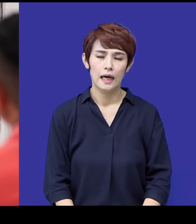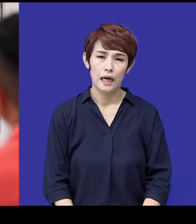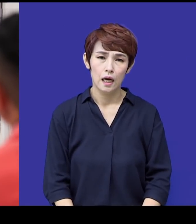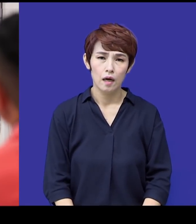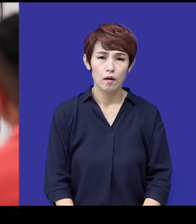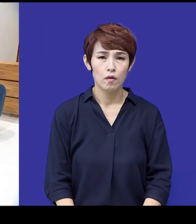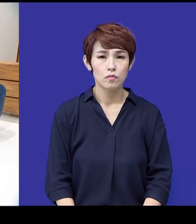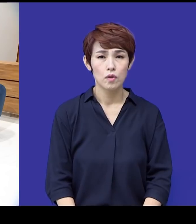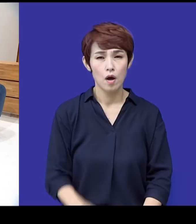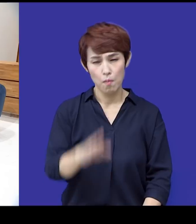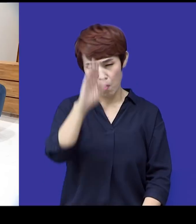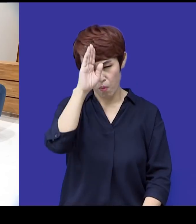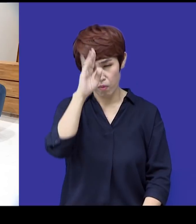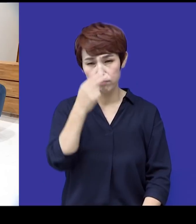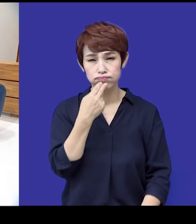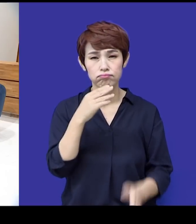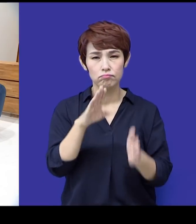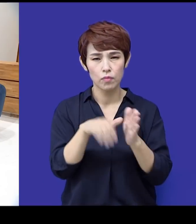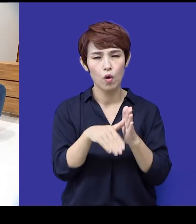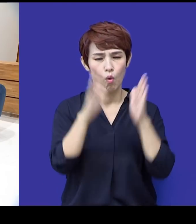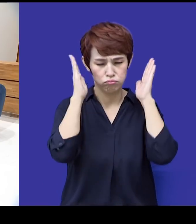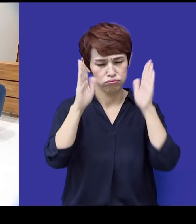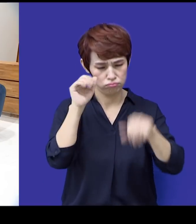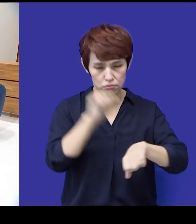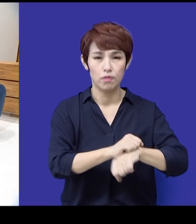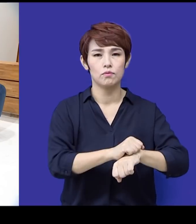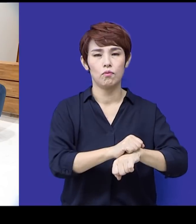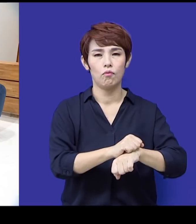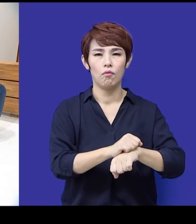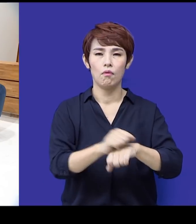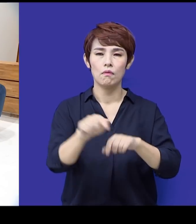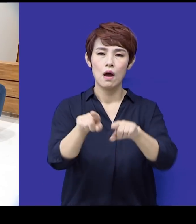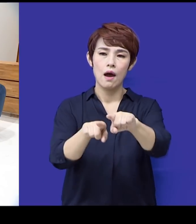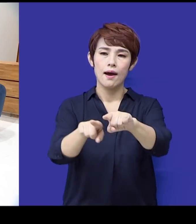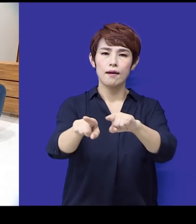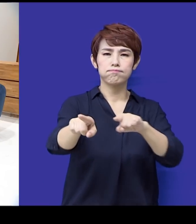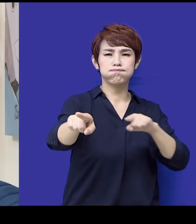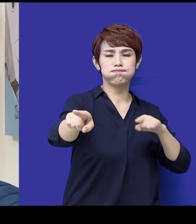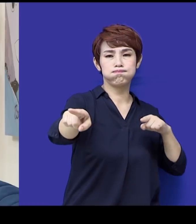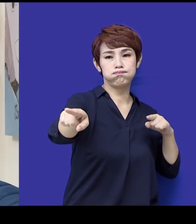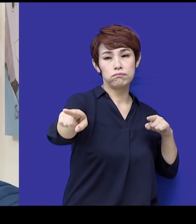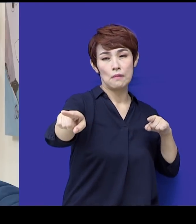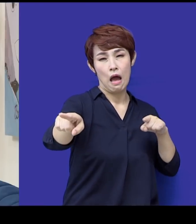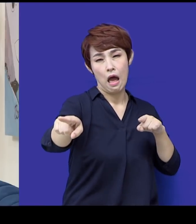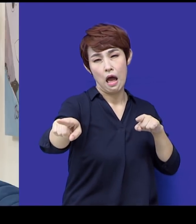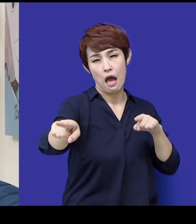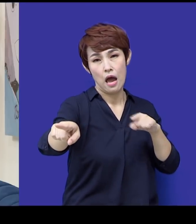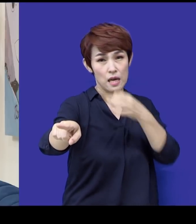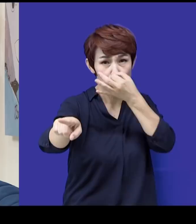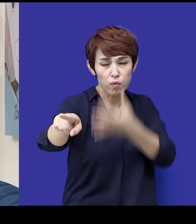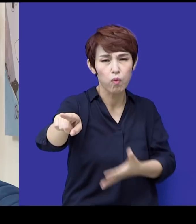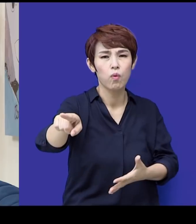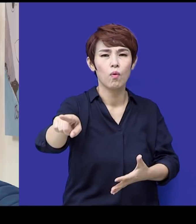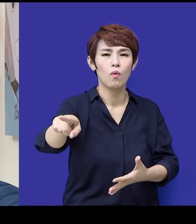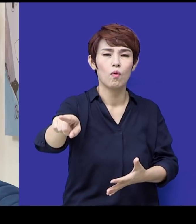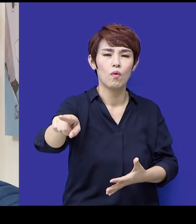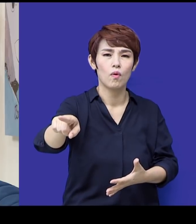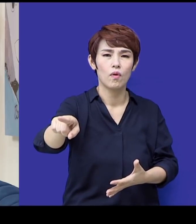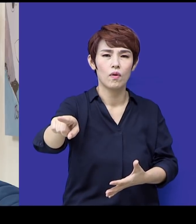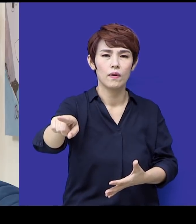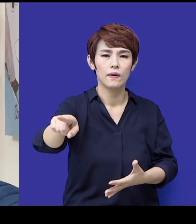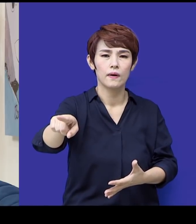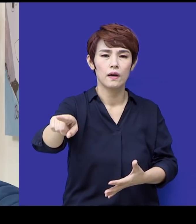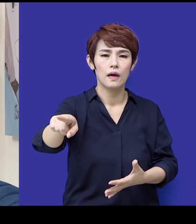전에는 그래도 꽤 했거든요. 네. 근데 따라가려니까 힘들더라고요. 그렇죠. 근데 의대 시험 보려니까 조금